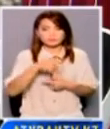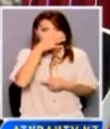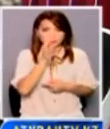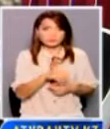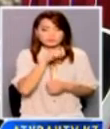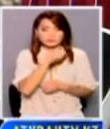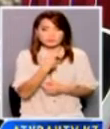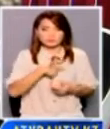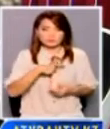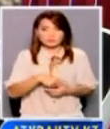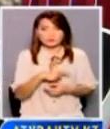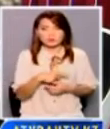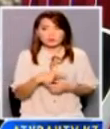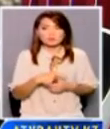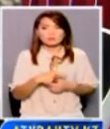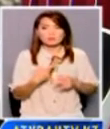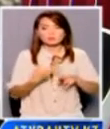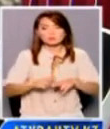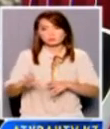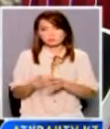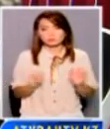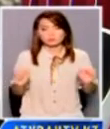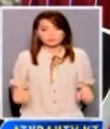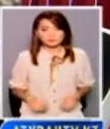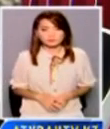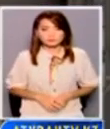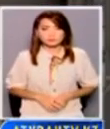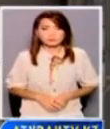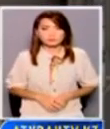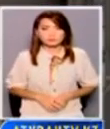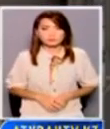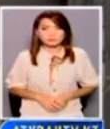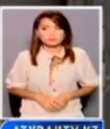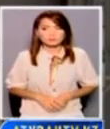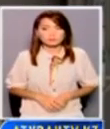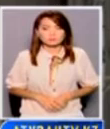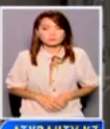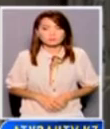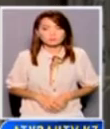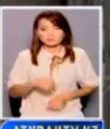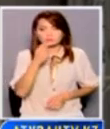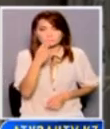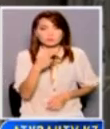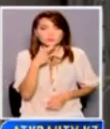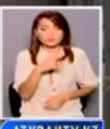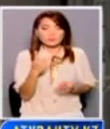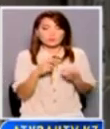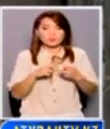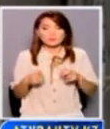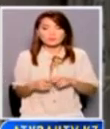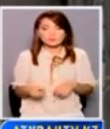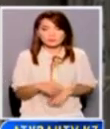бұл арқылы өздеріне сауап, өзгеге үміт сыйлайды. Біз көзімізбен көріп, қазір актуалды мәселеге